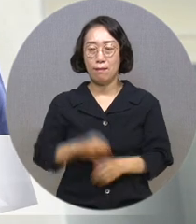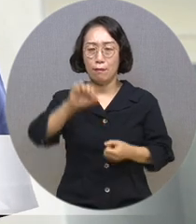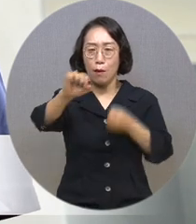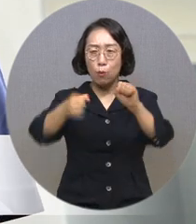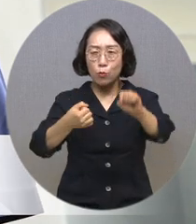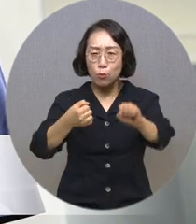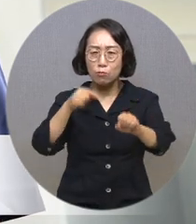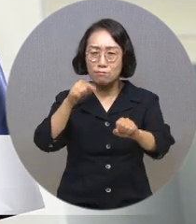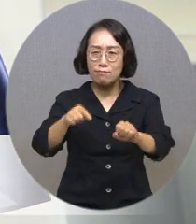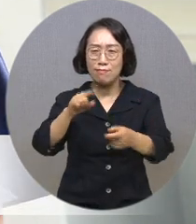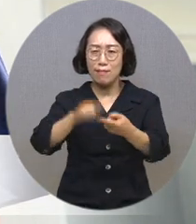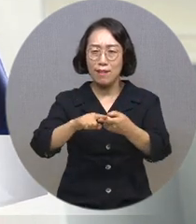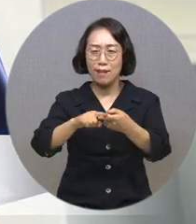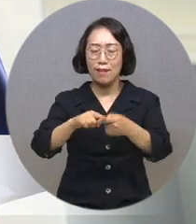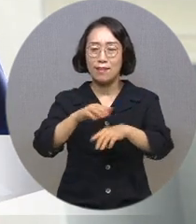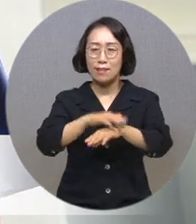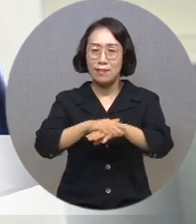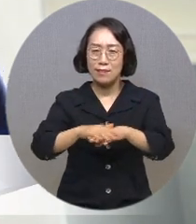대해 잘